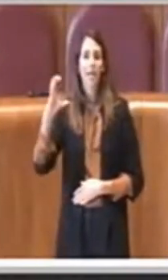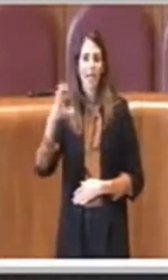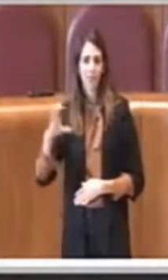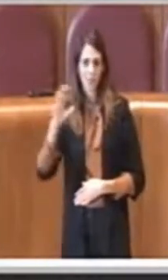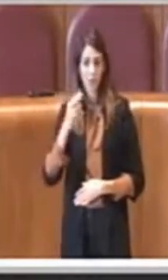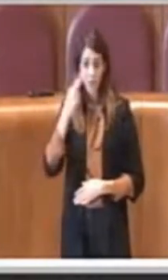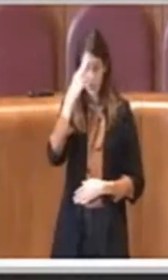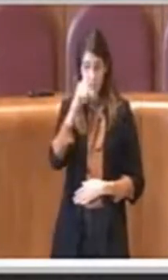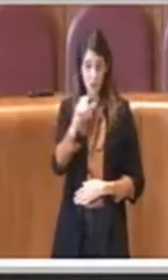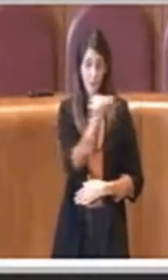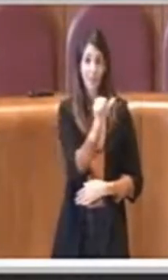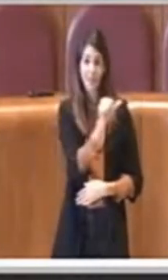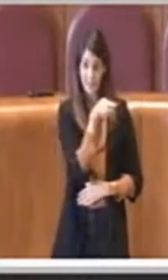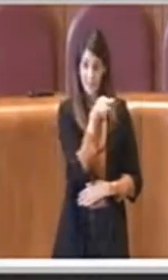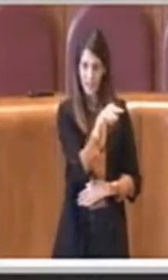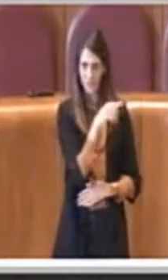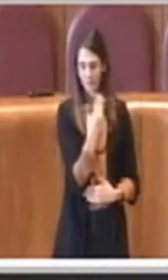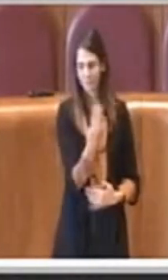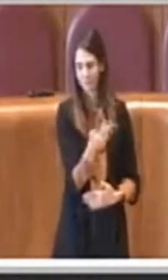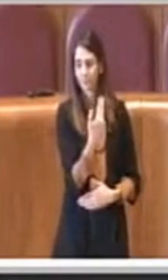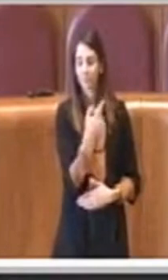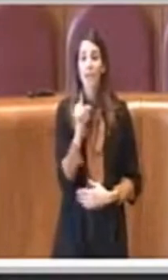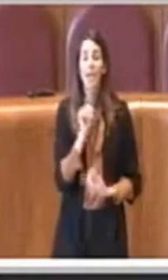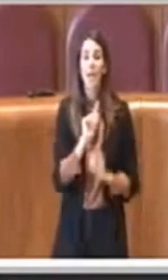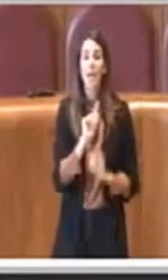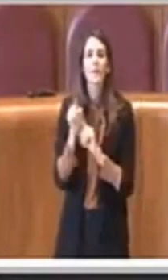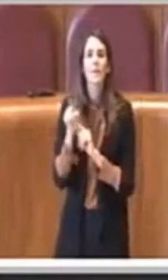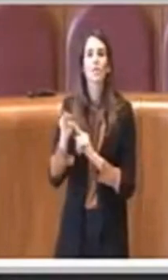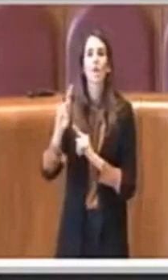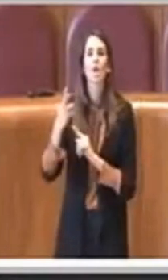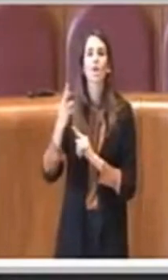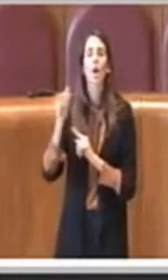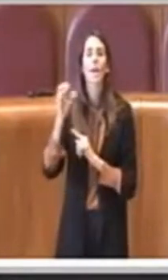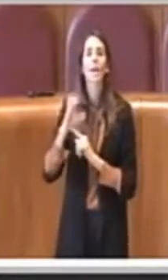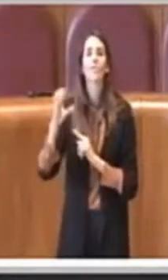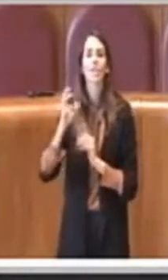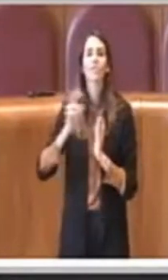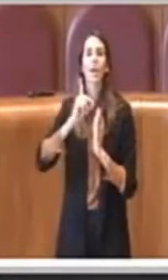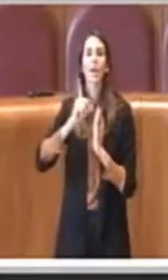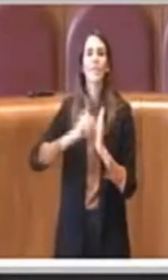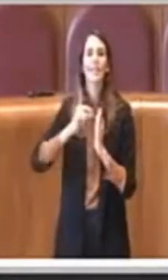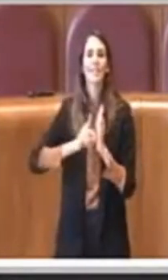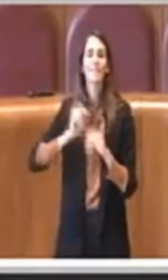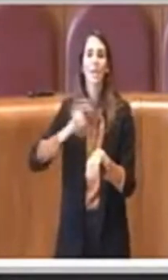che ha fatto Rocca Cencia, ricordiamolo, nella delibera di Iervolino.